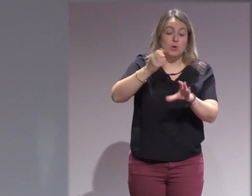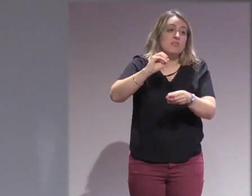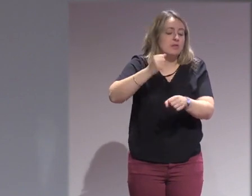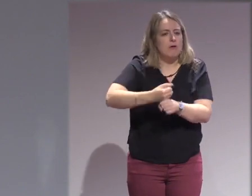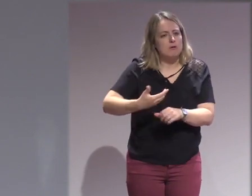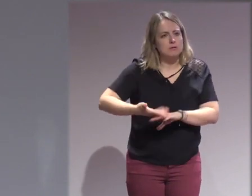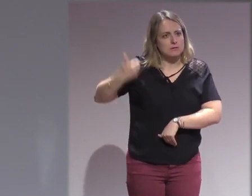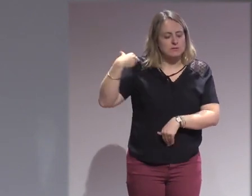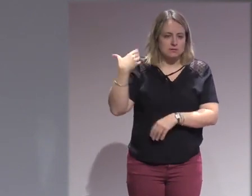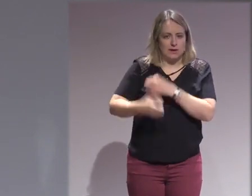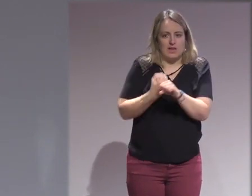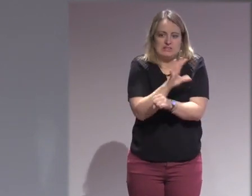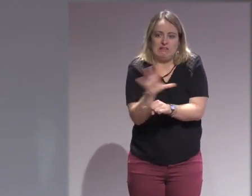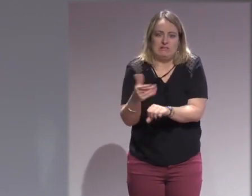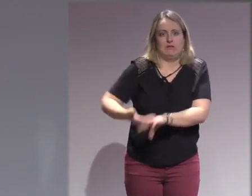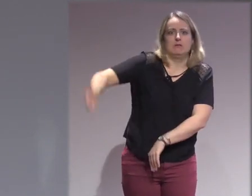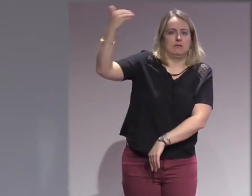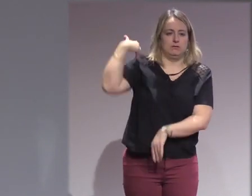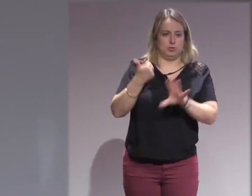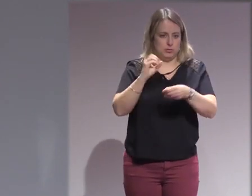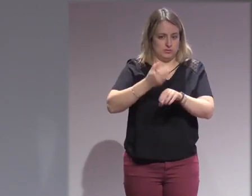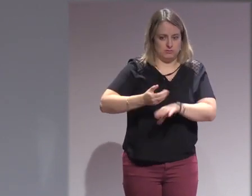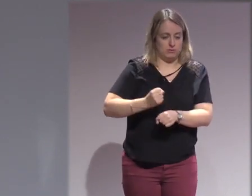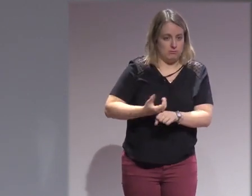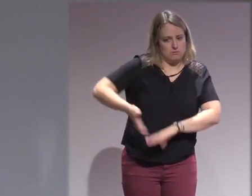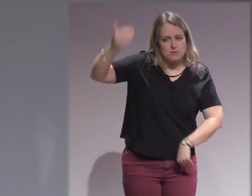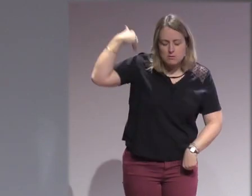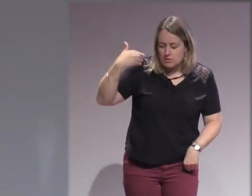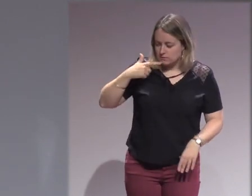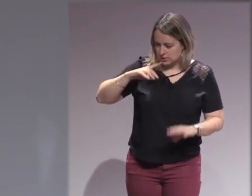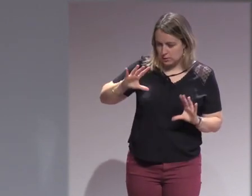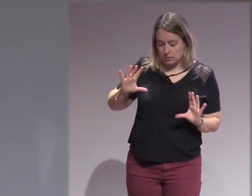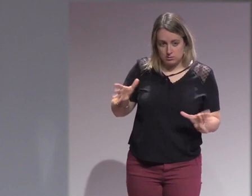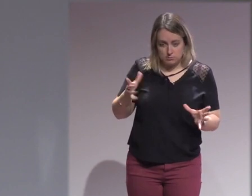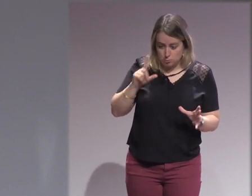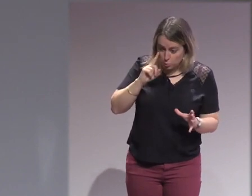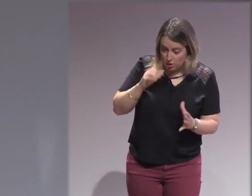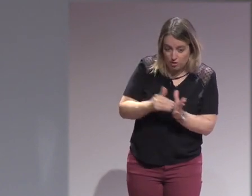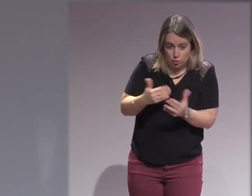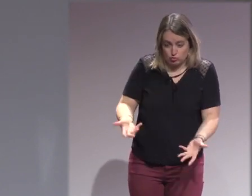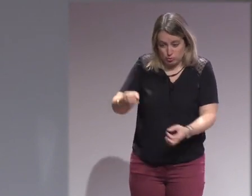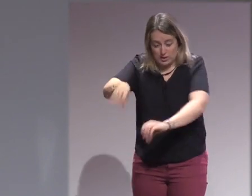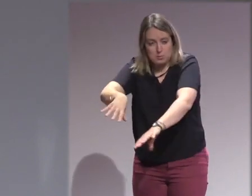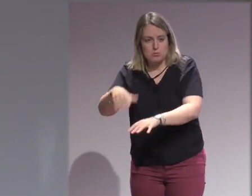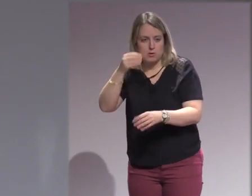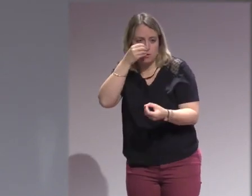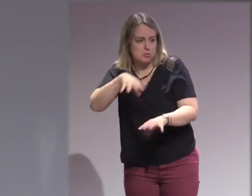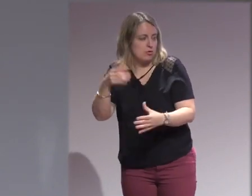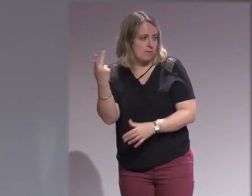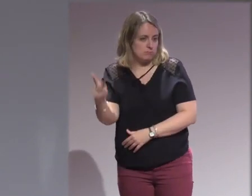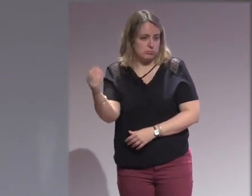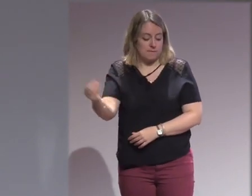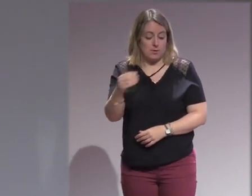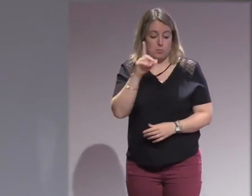55, c'était il y a un petit moment. Donc voilà. Et en fait, je disais que c'est représentatif de l'histoire de l'adoption, parce qu'il y a plein de pays qui se sont ouverts pour